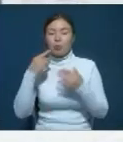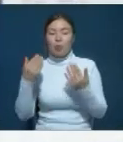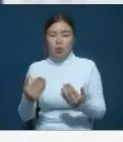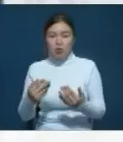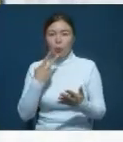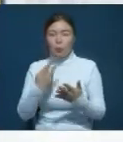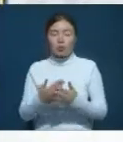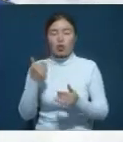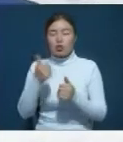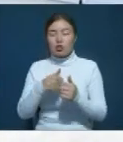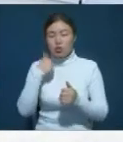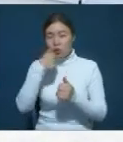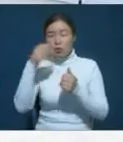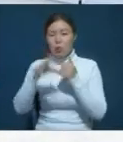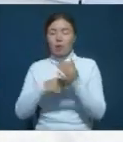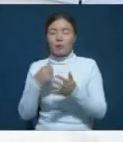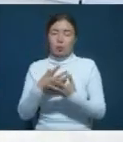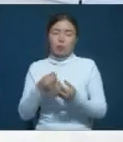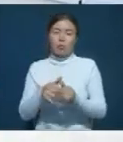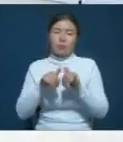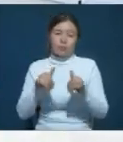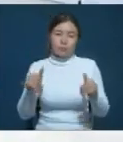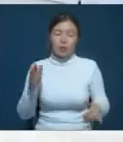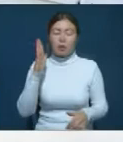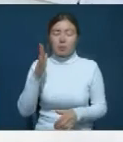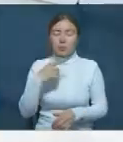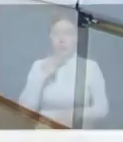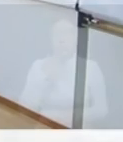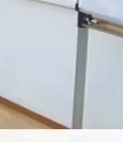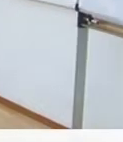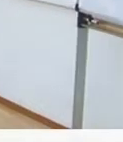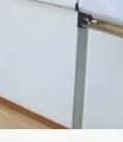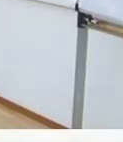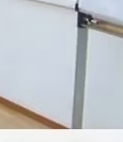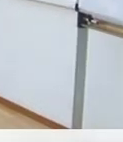көрсеткіш жыл соңына дейін еселене түспек. Ақсындар Табылды, Саламат Қайып, Айна Ақпарат.